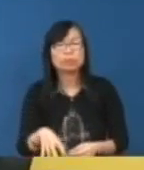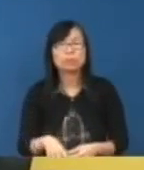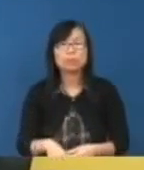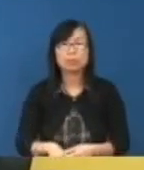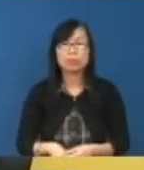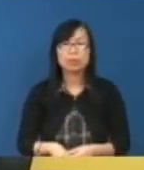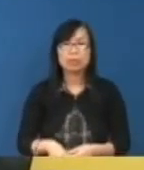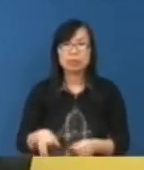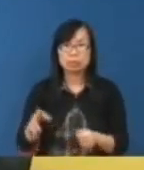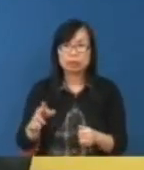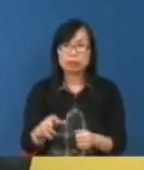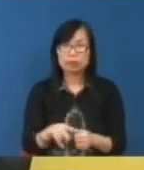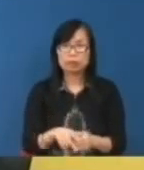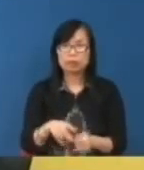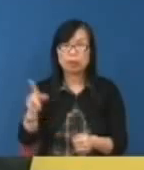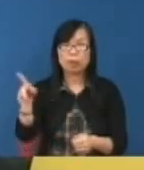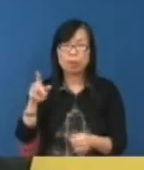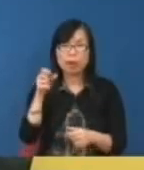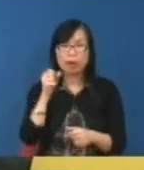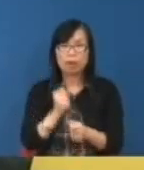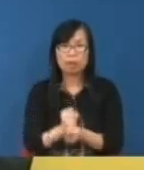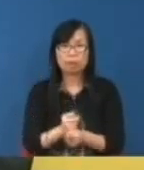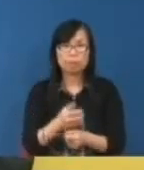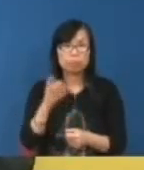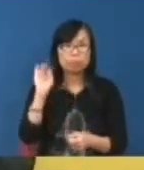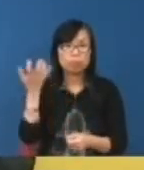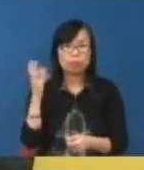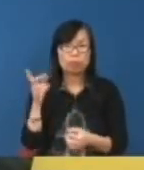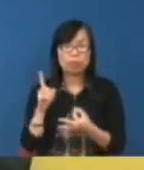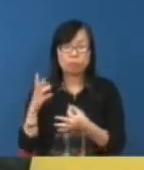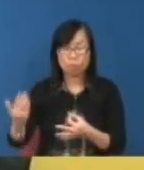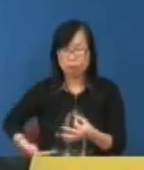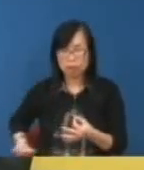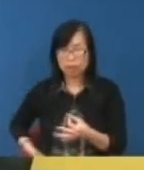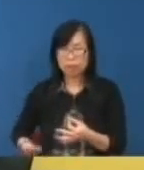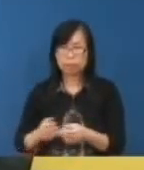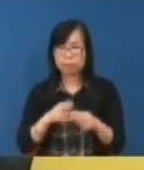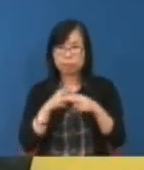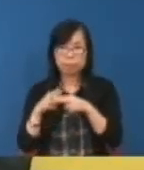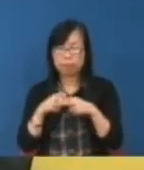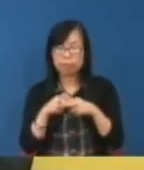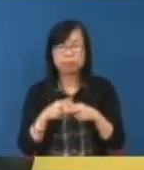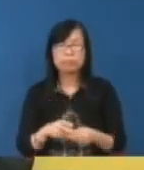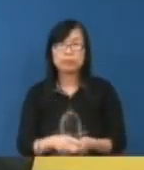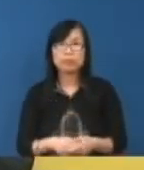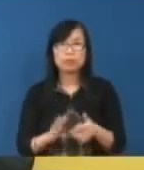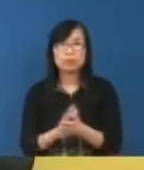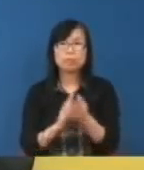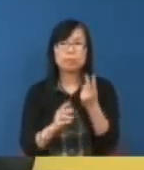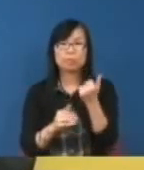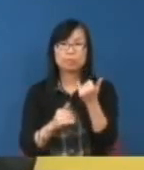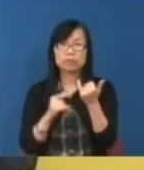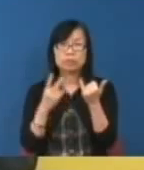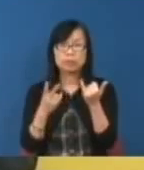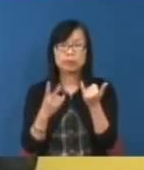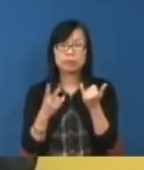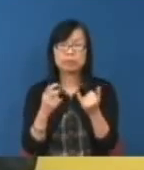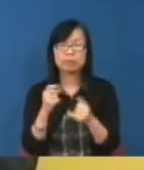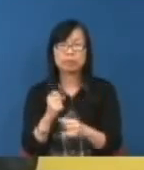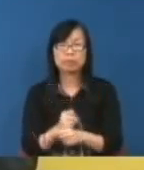是黃華琪拍，我不知道是誰拍的、就因為陸二年就是由廖偉雄做的，